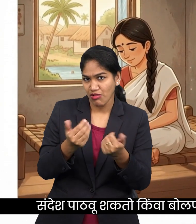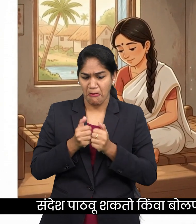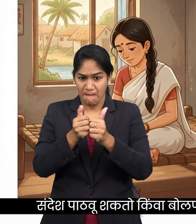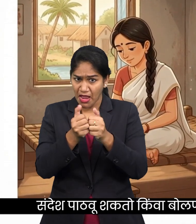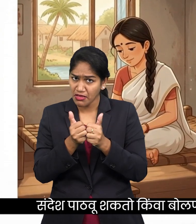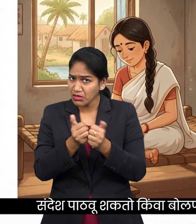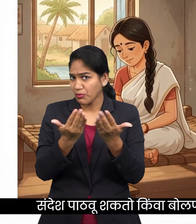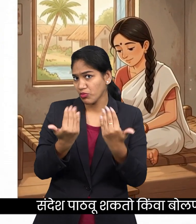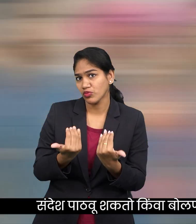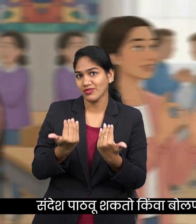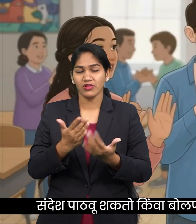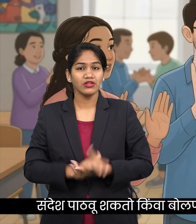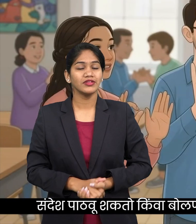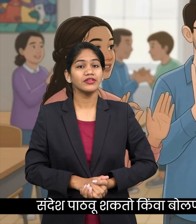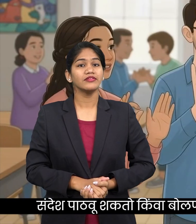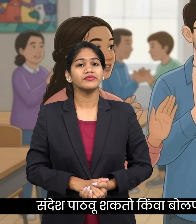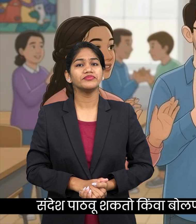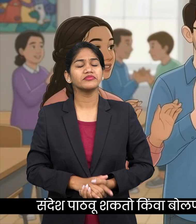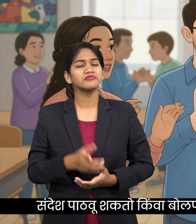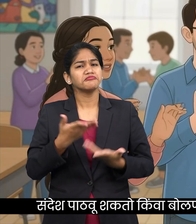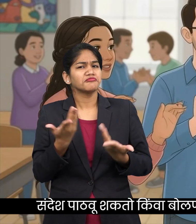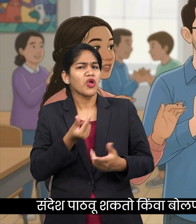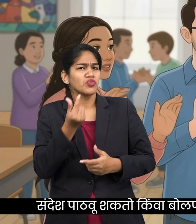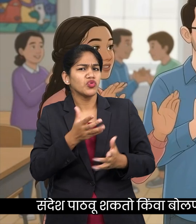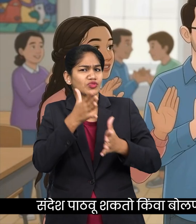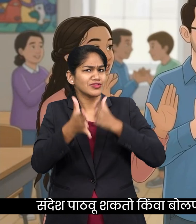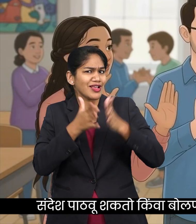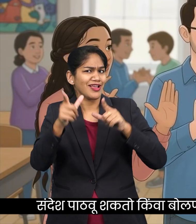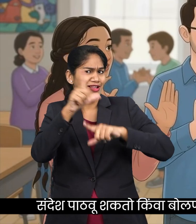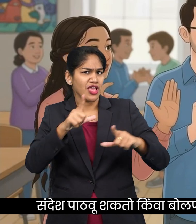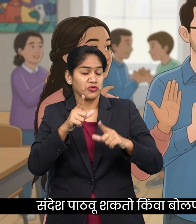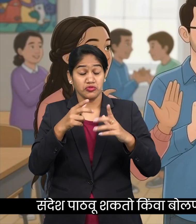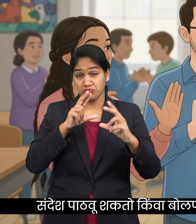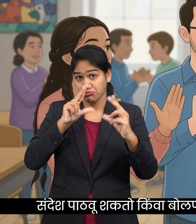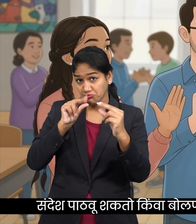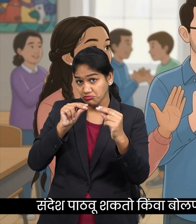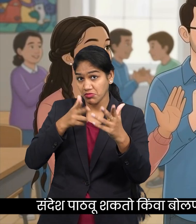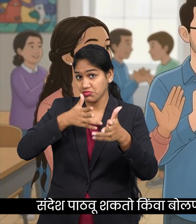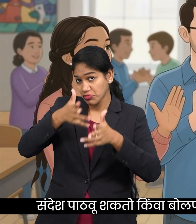संदेश पाठवू शकतो किंवा बोलण्यासाठी सांकेतिक भाषेचा वापर देखील करू शकतो.